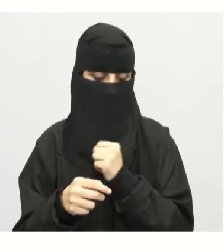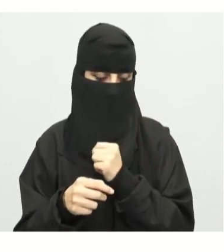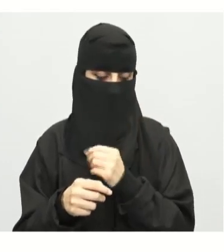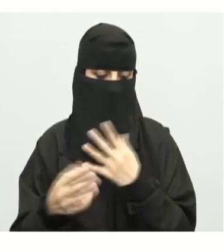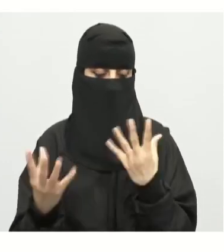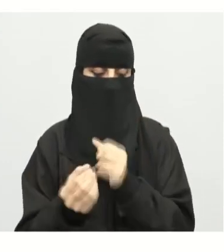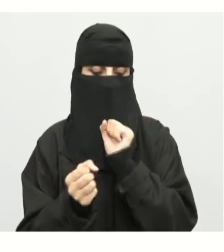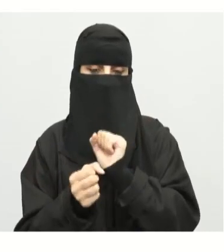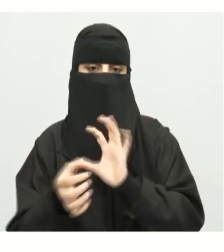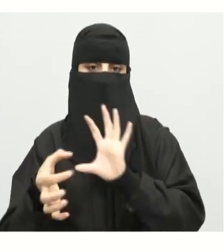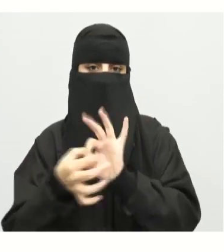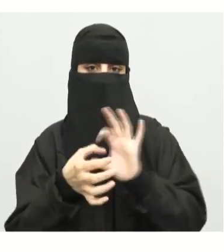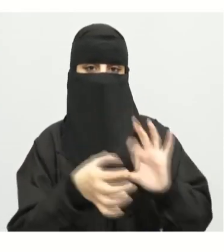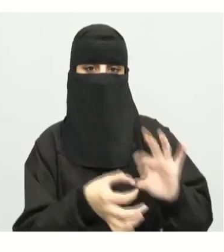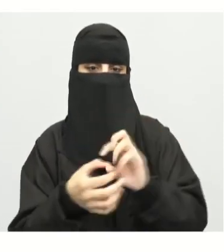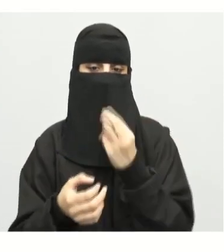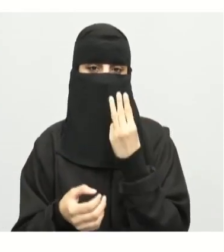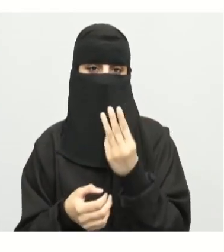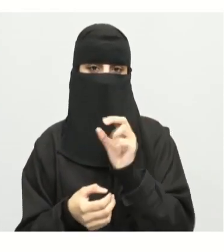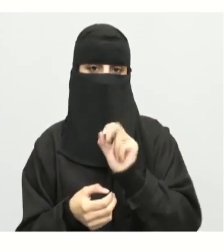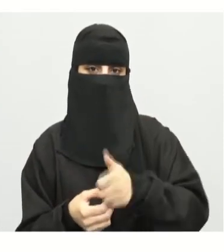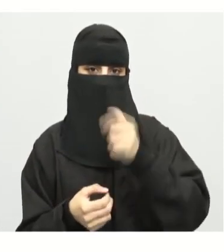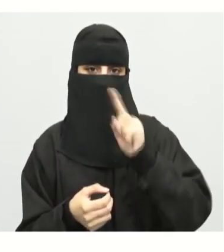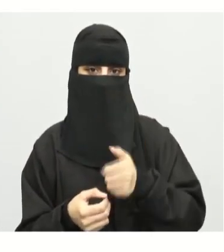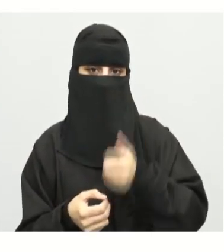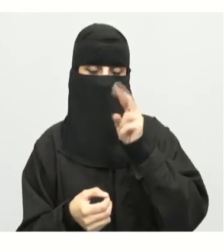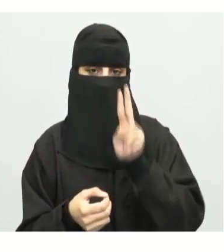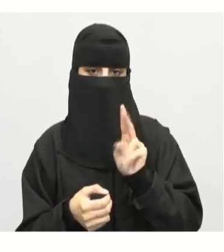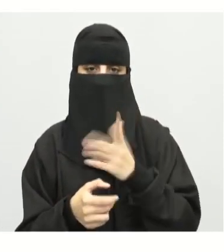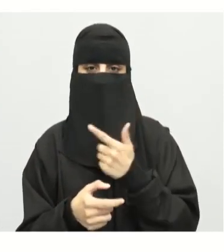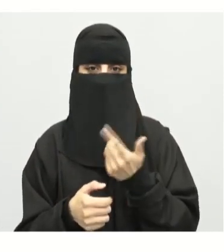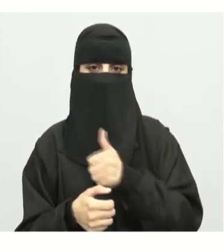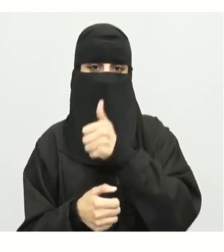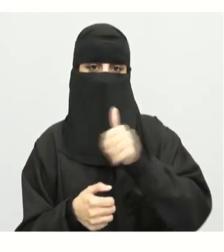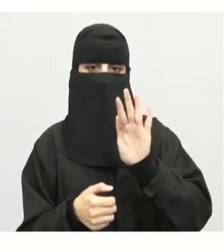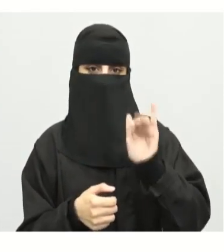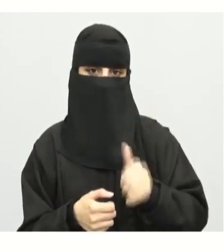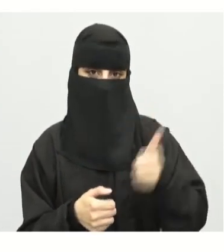قارات هي اسيا اوروبا افريقيا